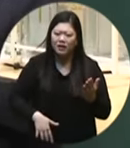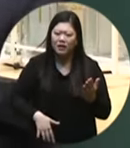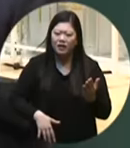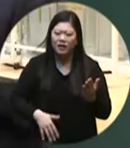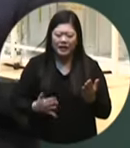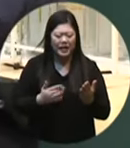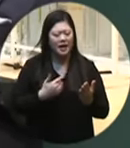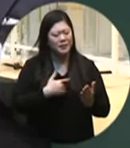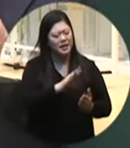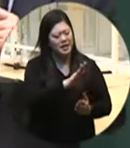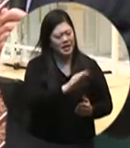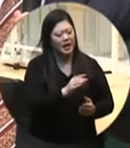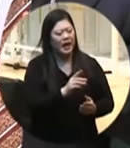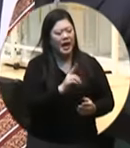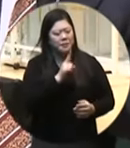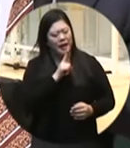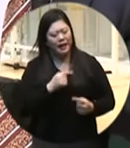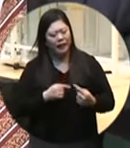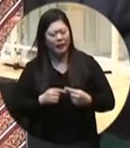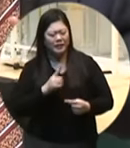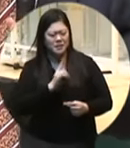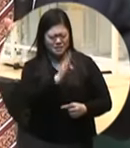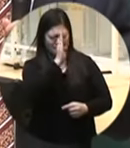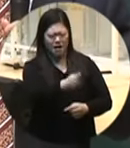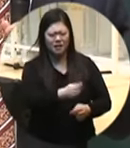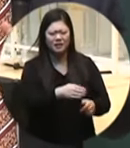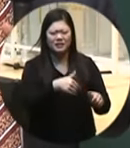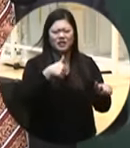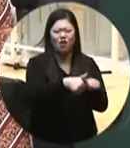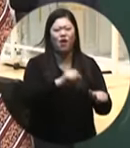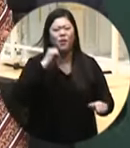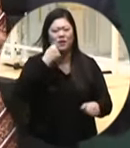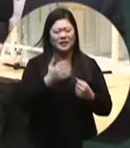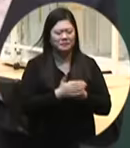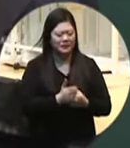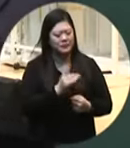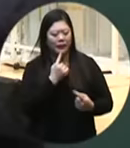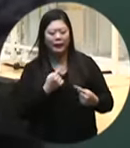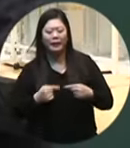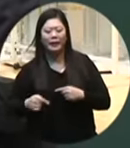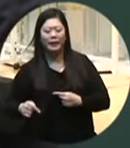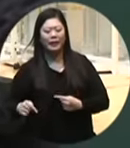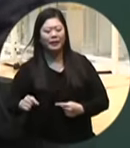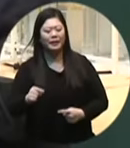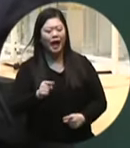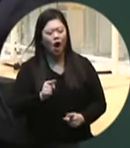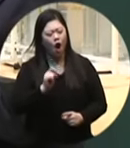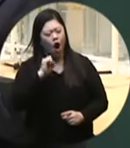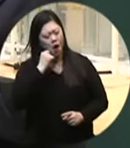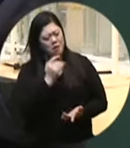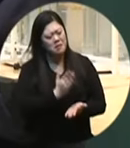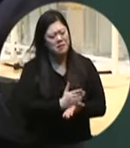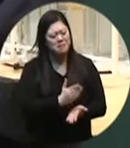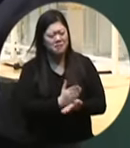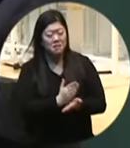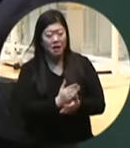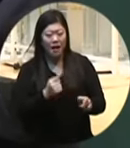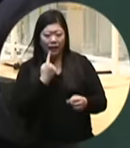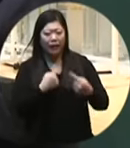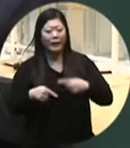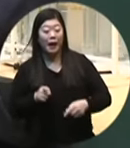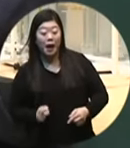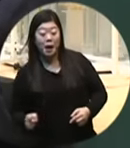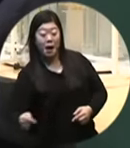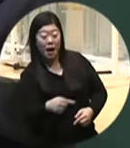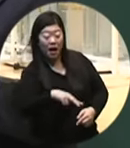말해도 못 알아들으니까 뭐 많은 거지 그냥 기도하는 거죠. And even if I try to say it in a nice way, they cannot understand. And so that is why I'm just praying for them. 어느